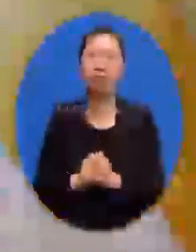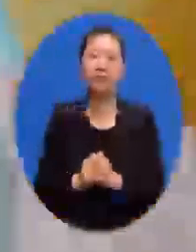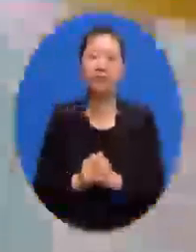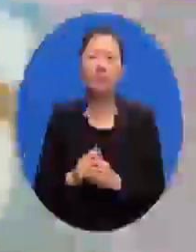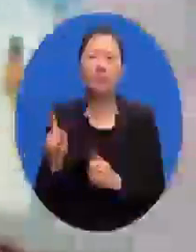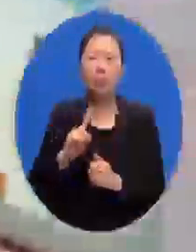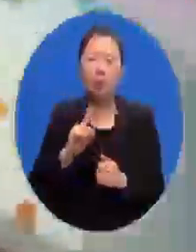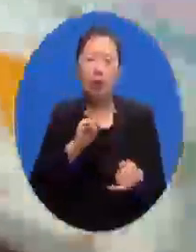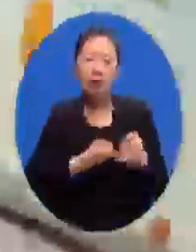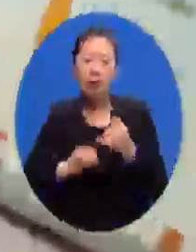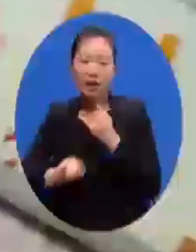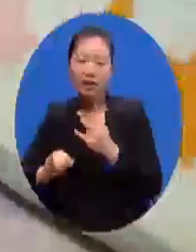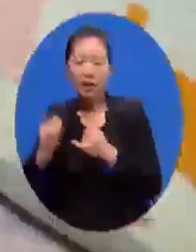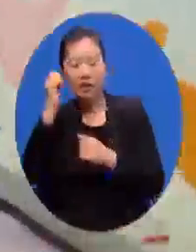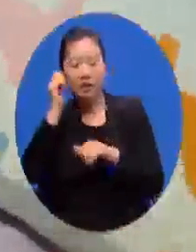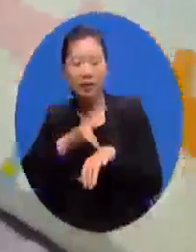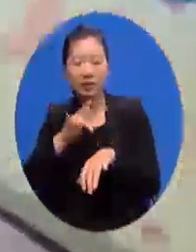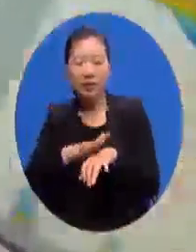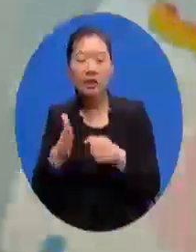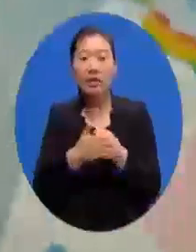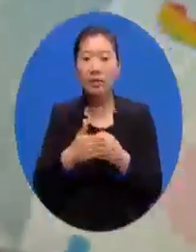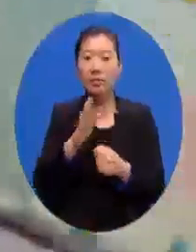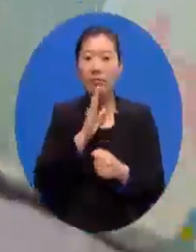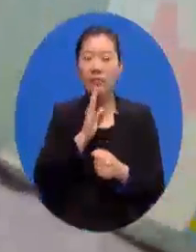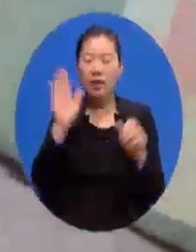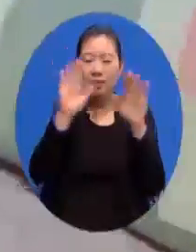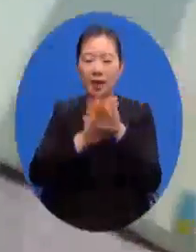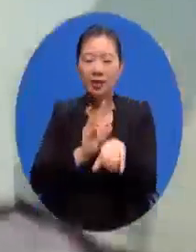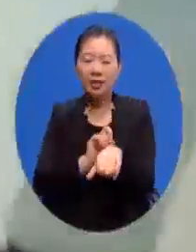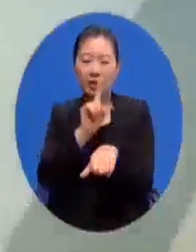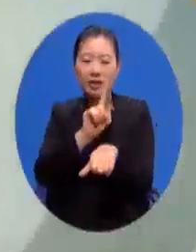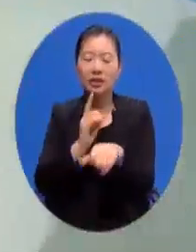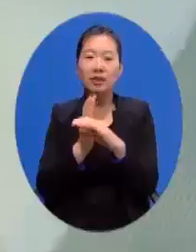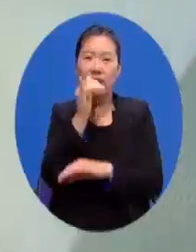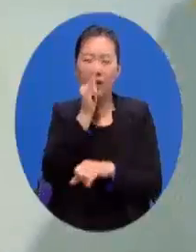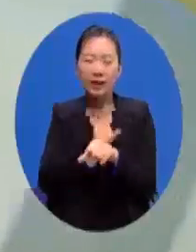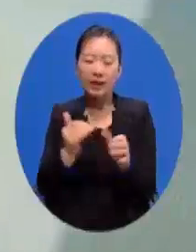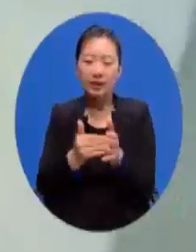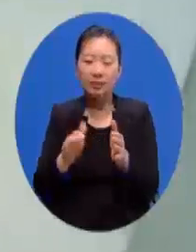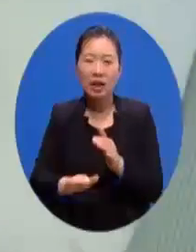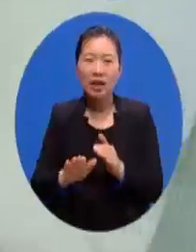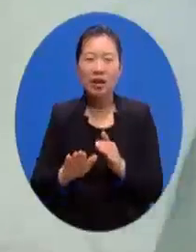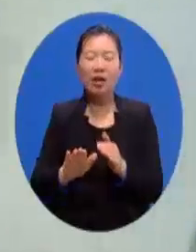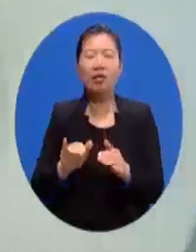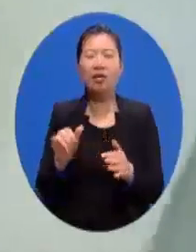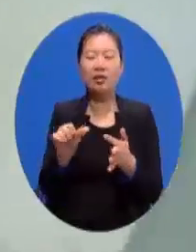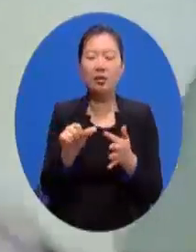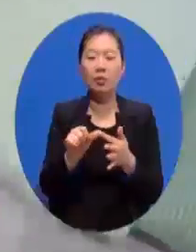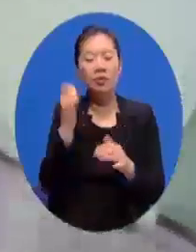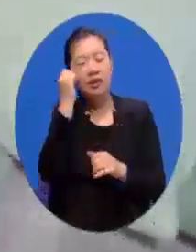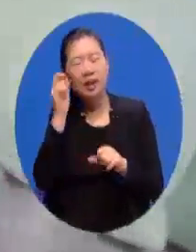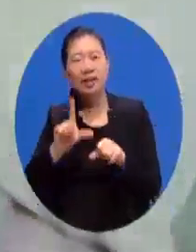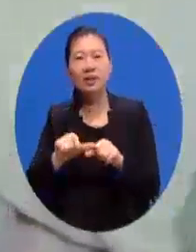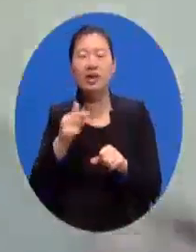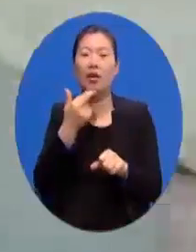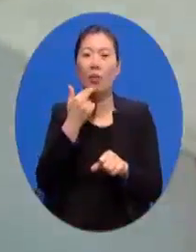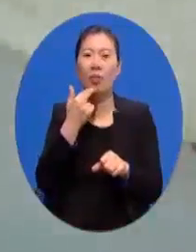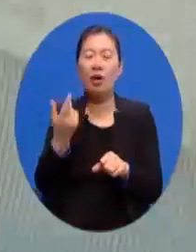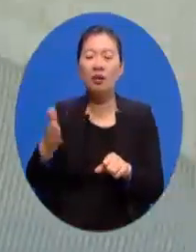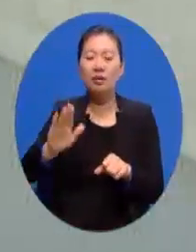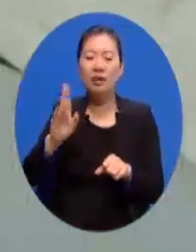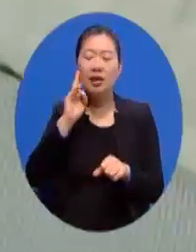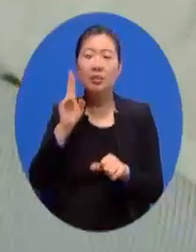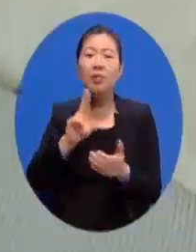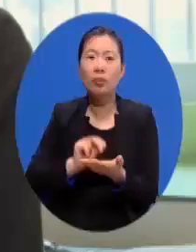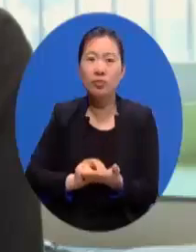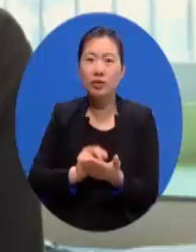바로 불규칙한 수면 습관 때문인데요. 밤 11시가 넘어도 예겸이는 잘 생각을 안 합니다. 그런데 더 심각한